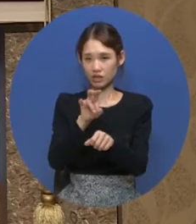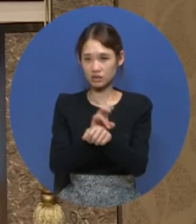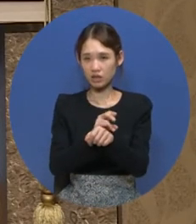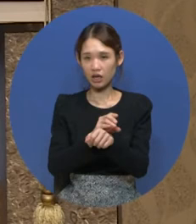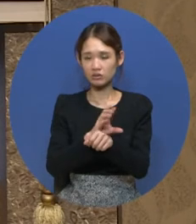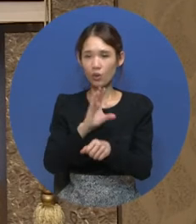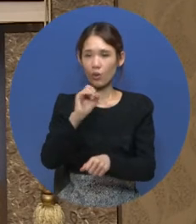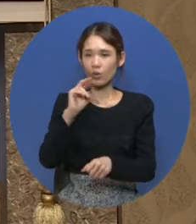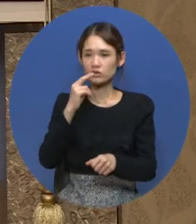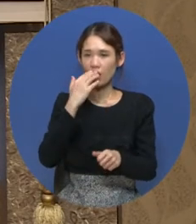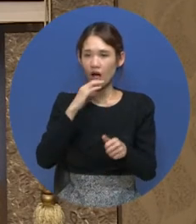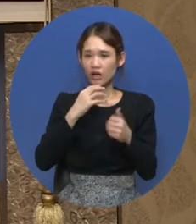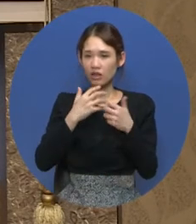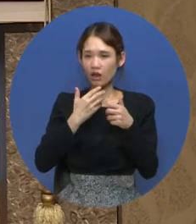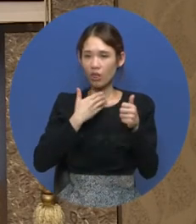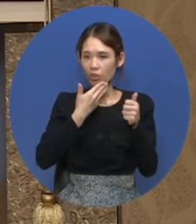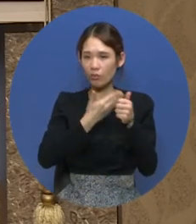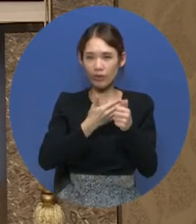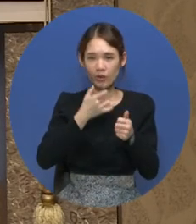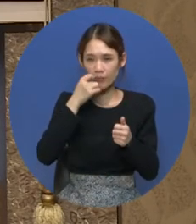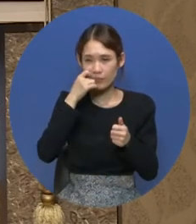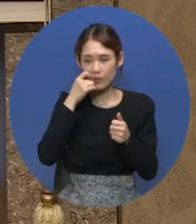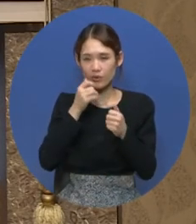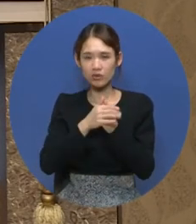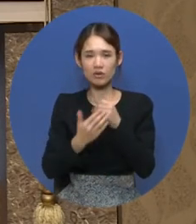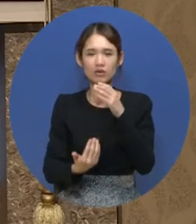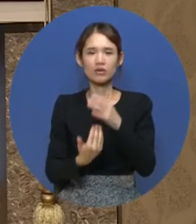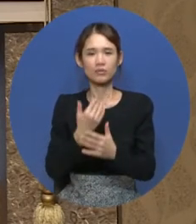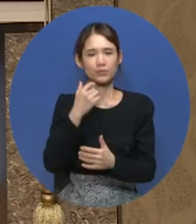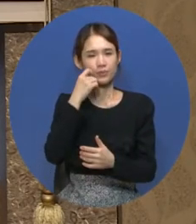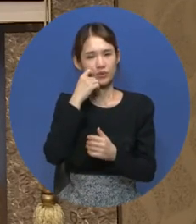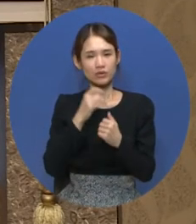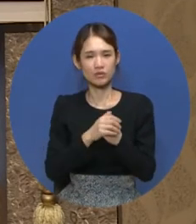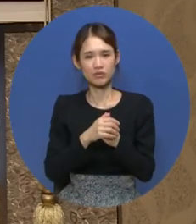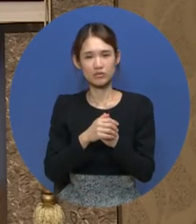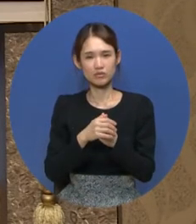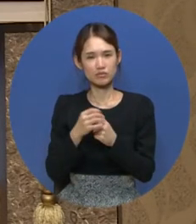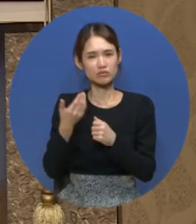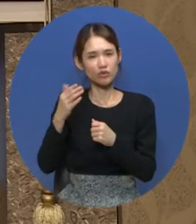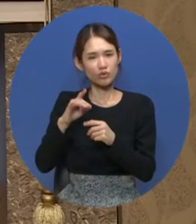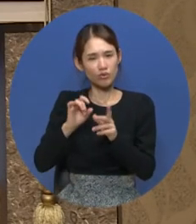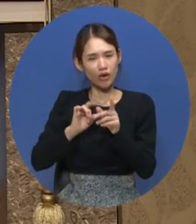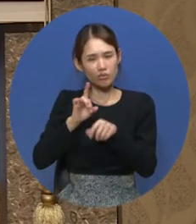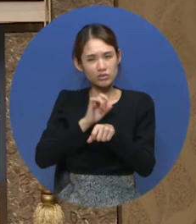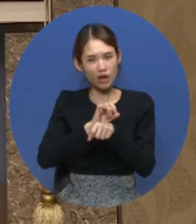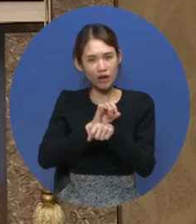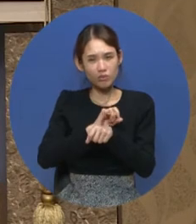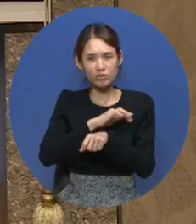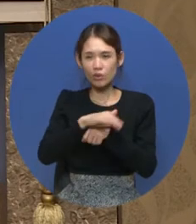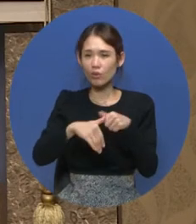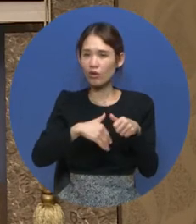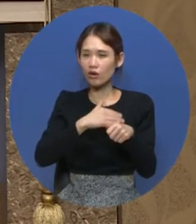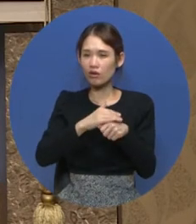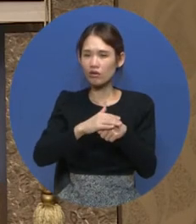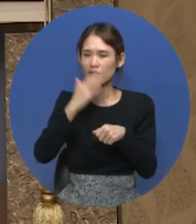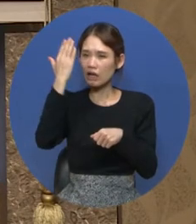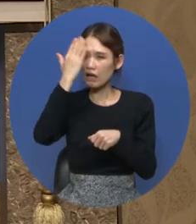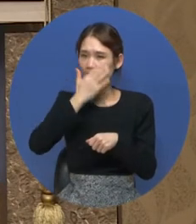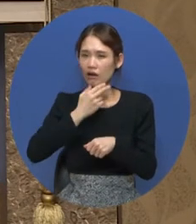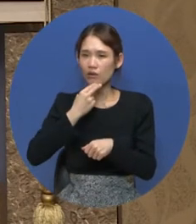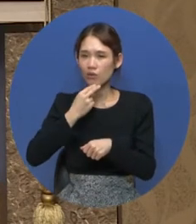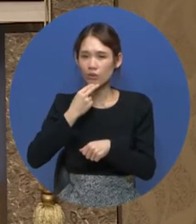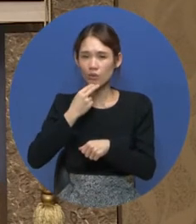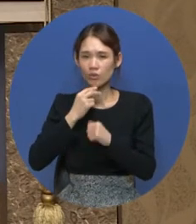안되는 으 곳에서 일어날 수가 없어요 그런데 제 생각은 대다수의 사무실 환경에 그렇게 쾌적할 힘이